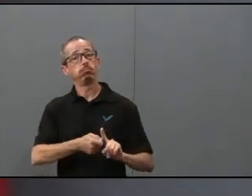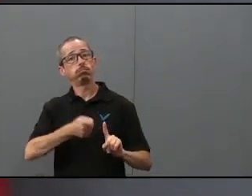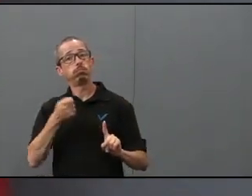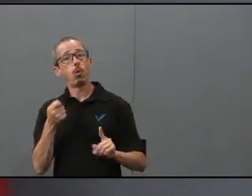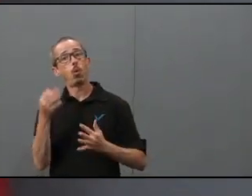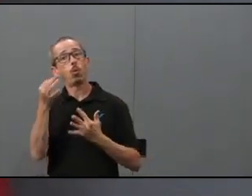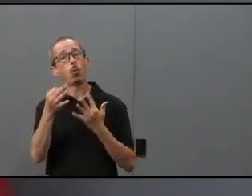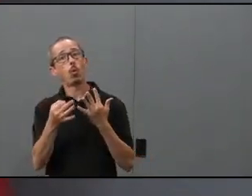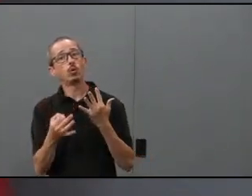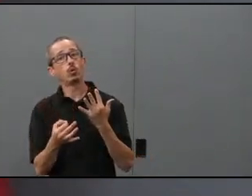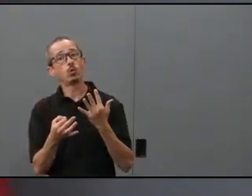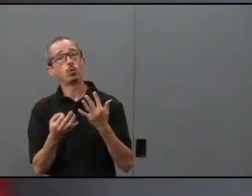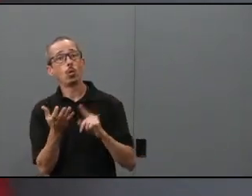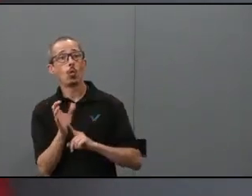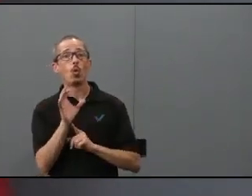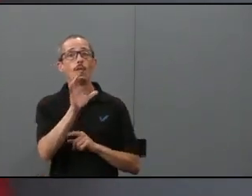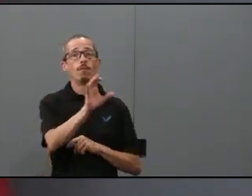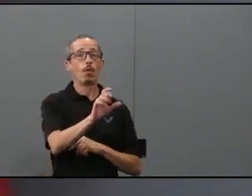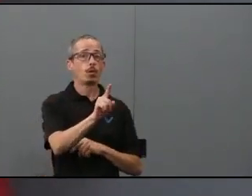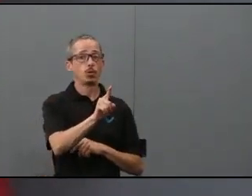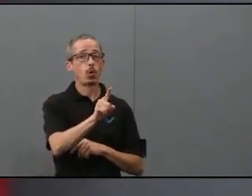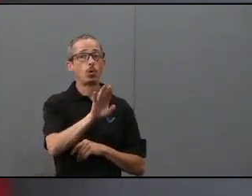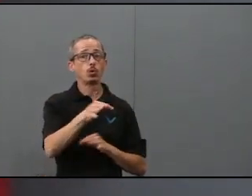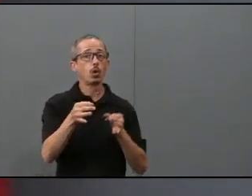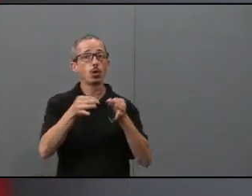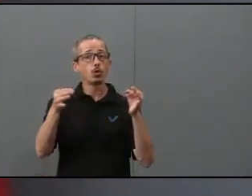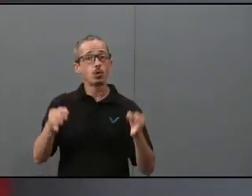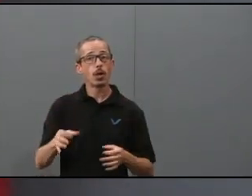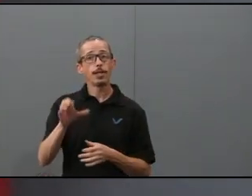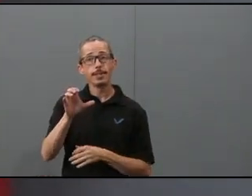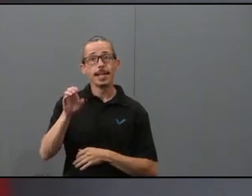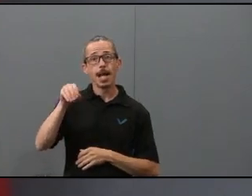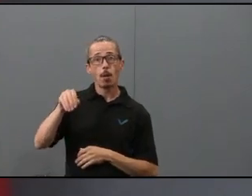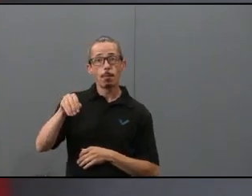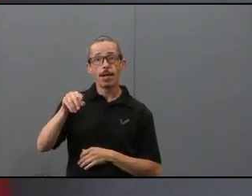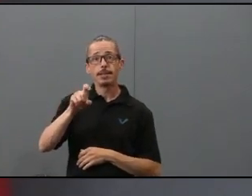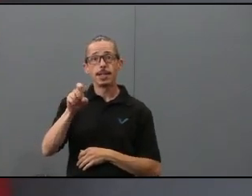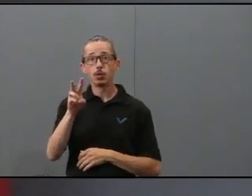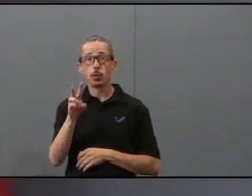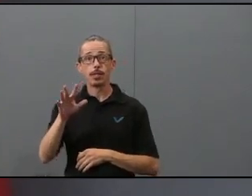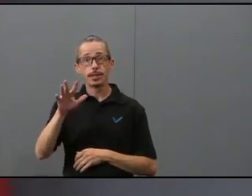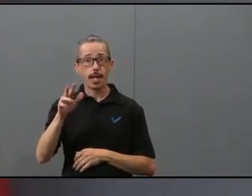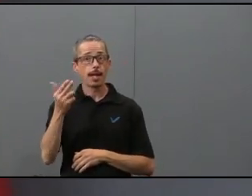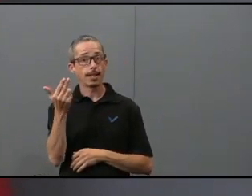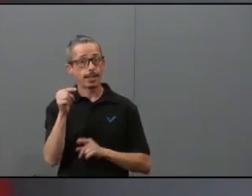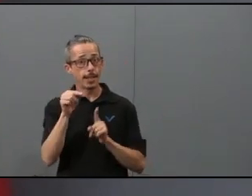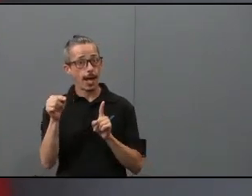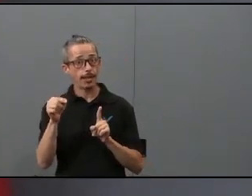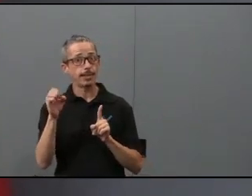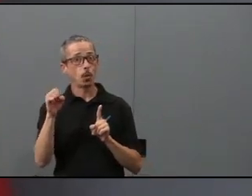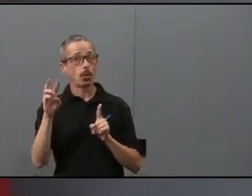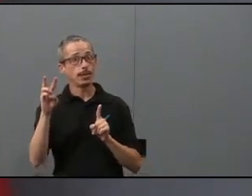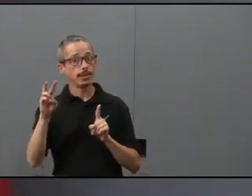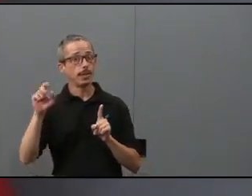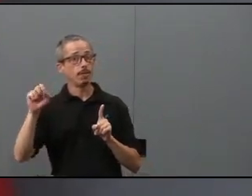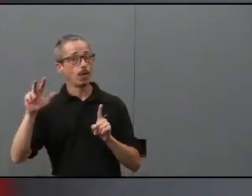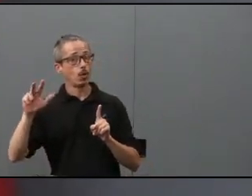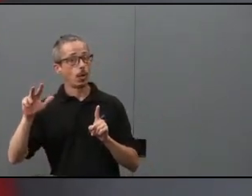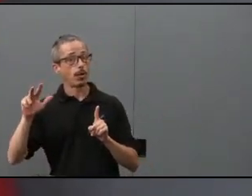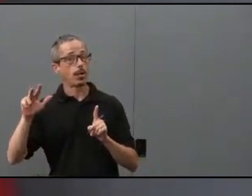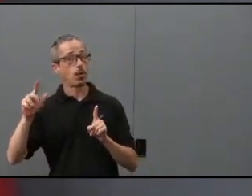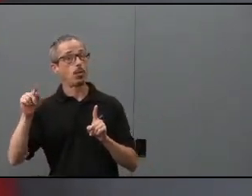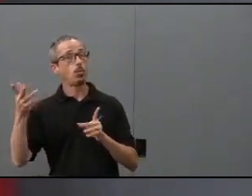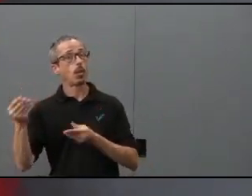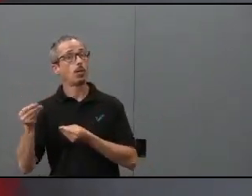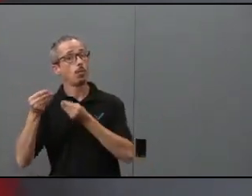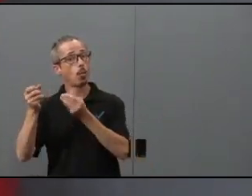conditions imposées au requérant à la résolution cm 165 1306 23 soit celle